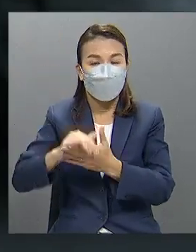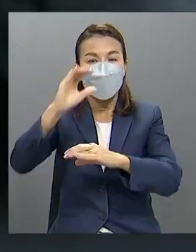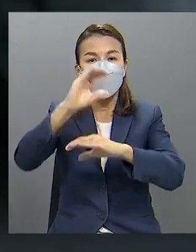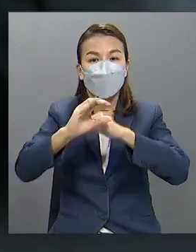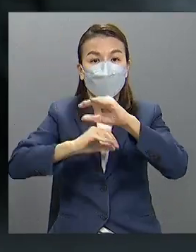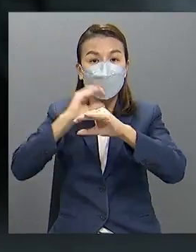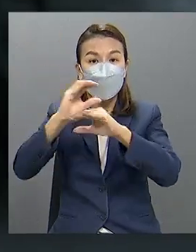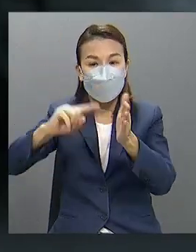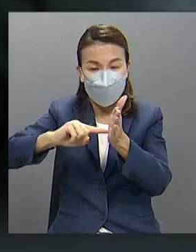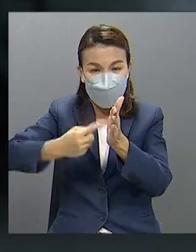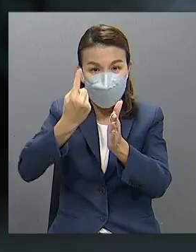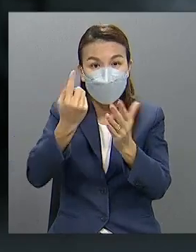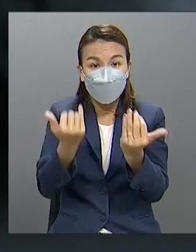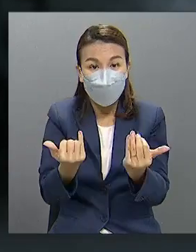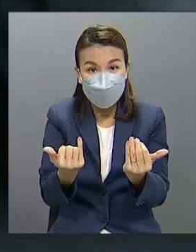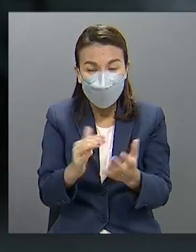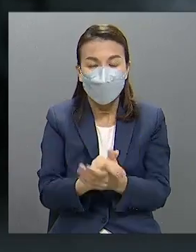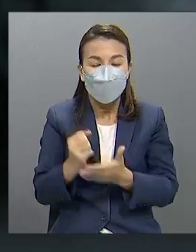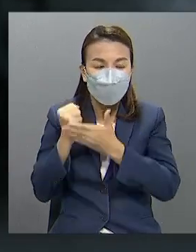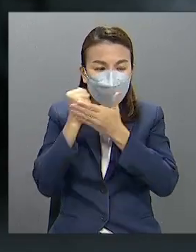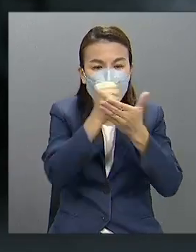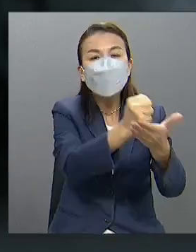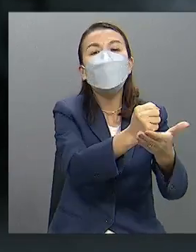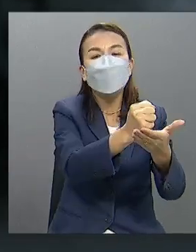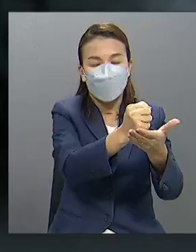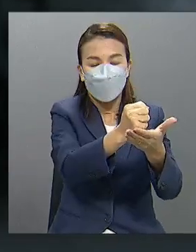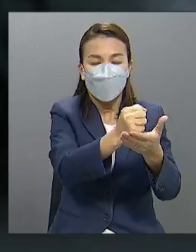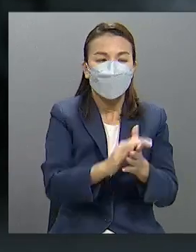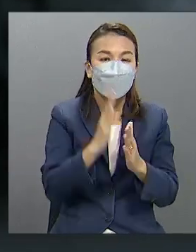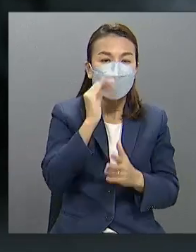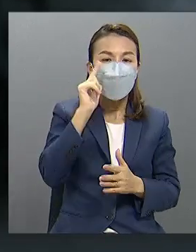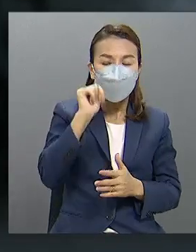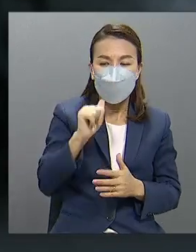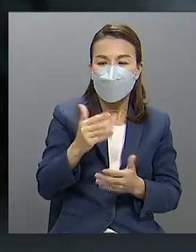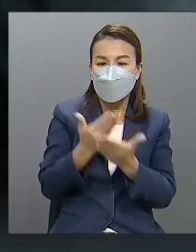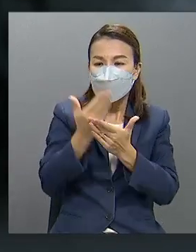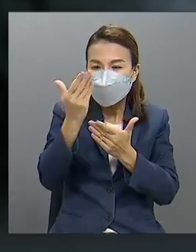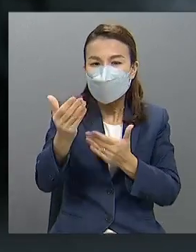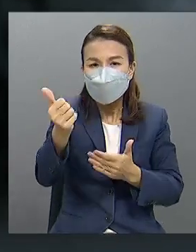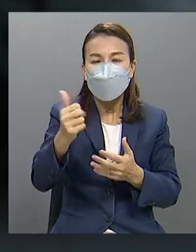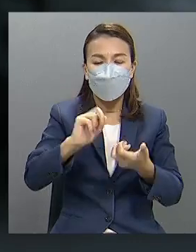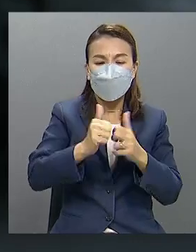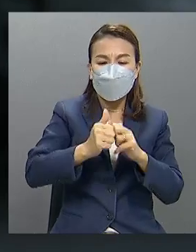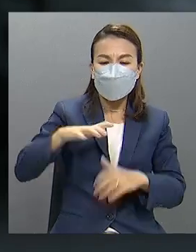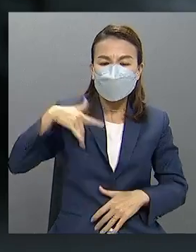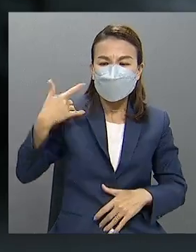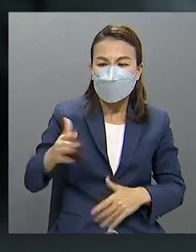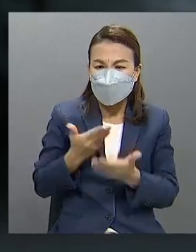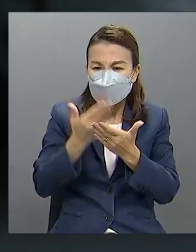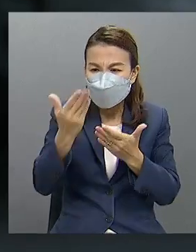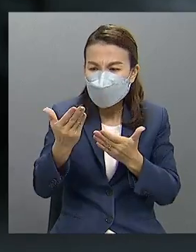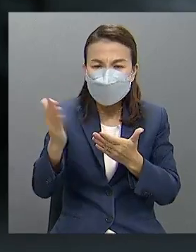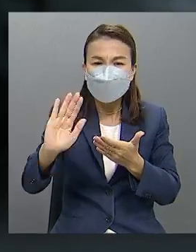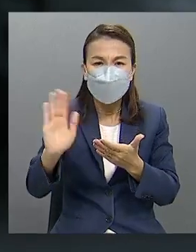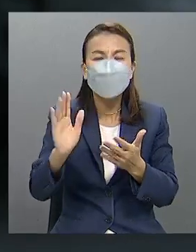นี้จะเป็นส่วนหนึ่งในการส่งต่อแล้วเป็นทางเลือกให้กับผู้ปกครองที่เดือดร้อนที่ไม่มีกำลังมากพอที่จะซื้อคาร์ซีทในตอนนี้ค่ะ